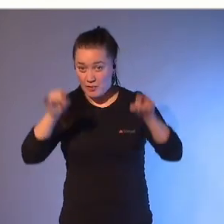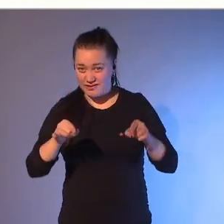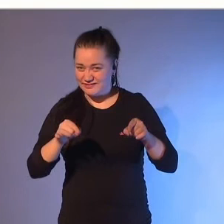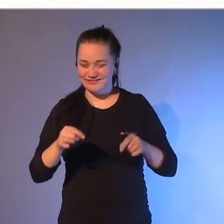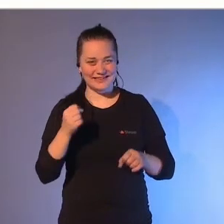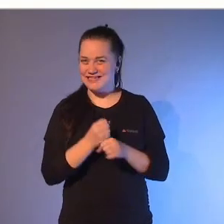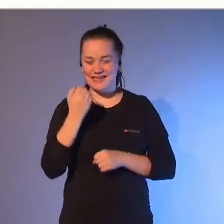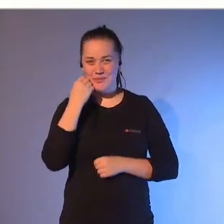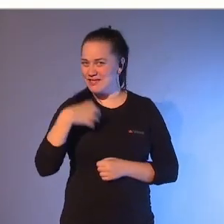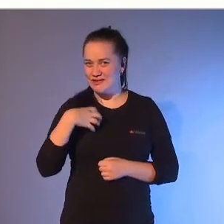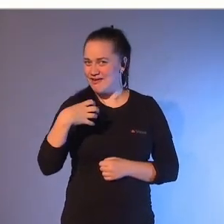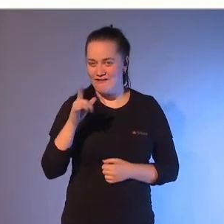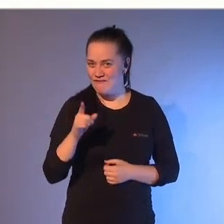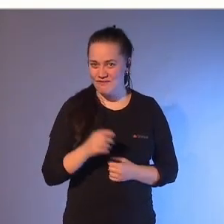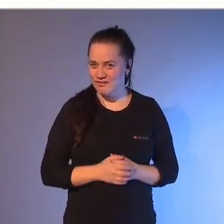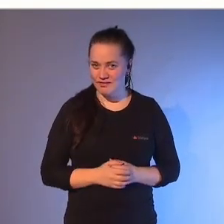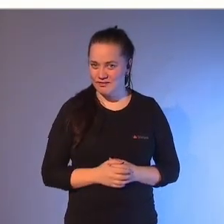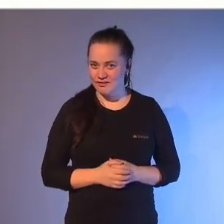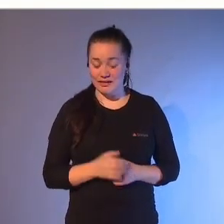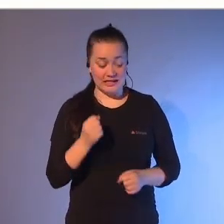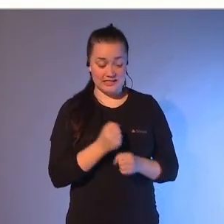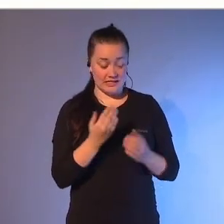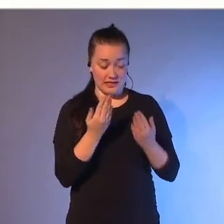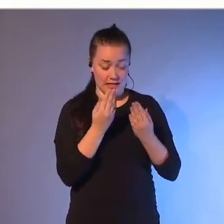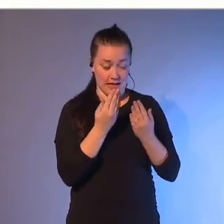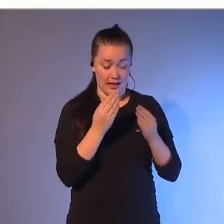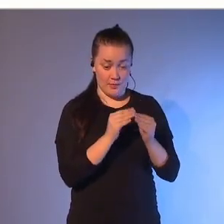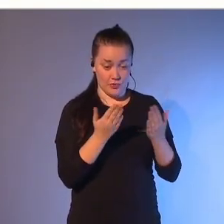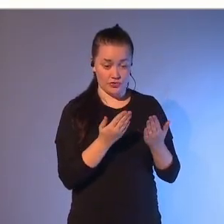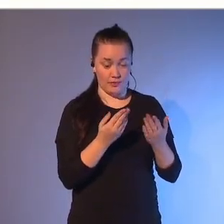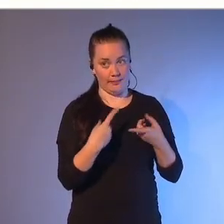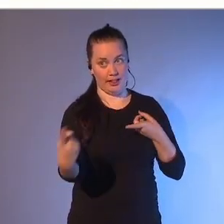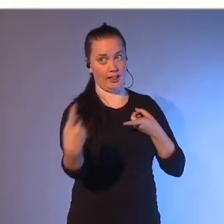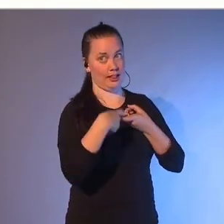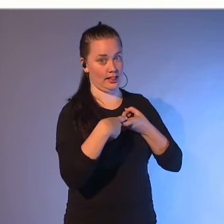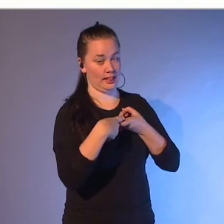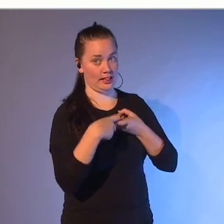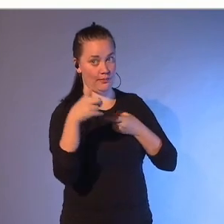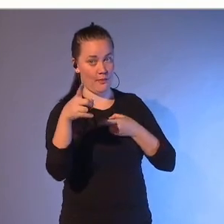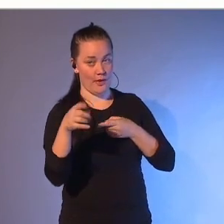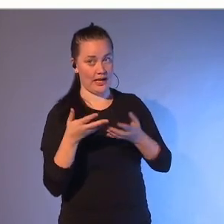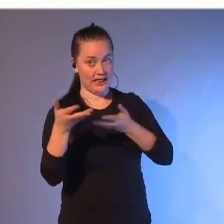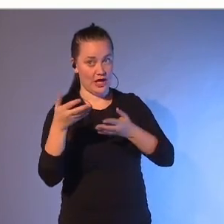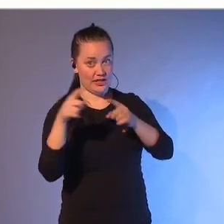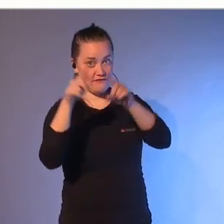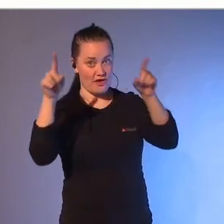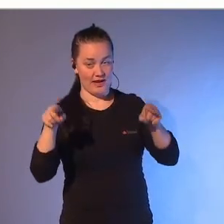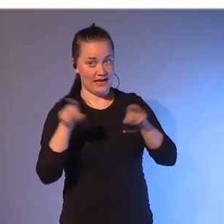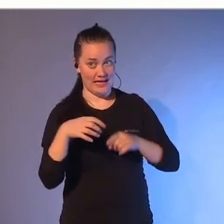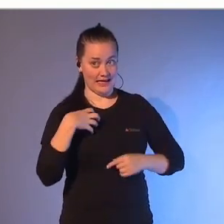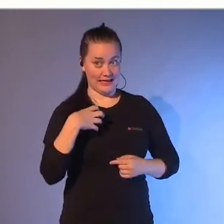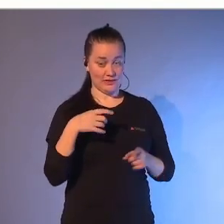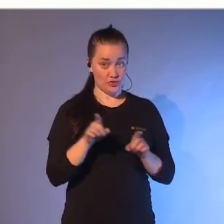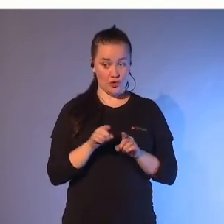berikende. Det ikke så sikkert at en lærebok som satt strøm på en interaktiv tavle like berikende som det